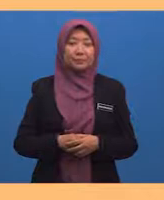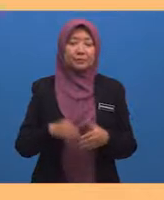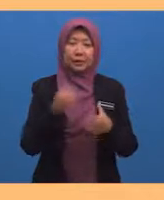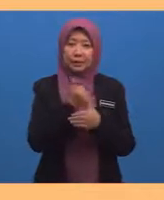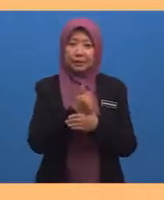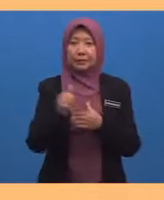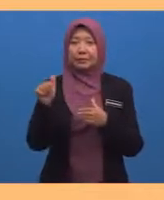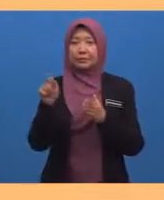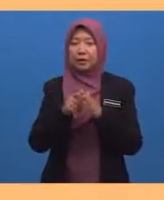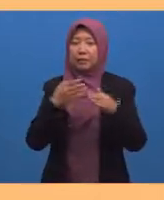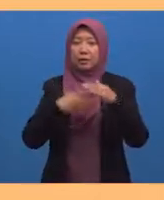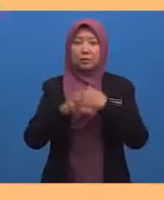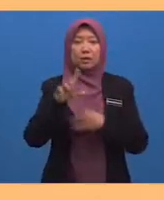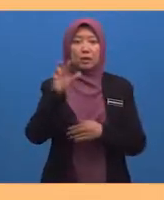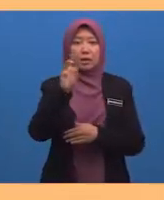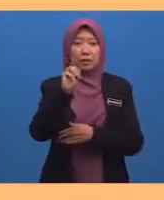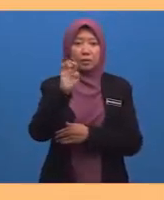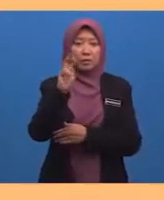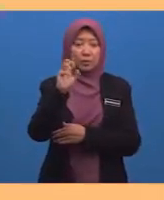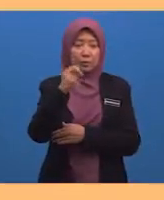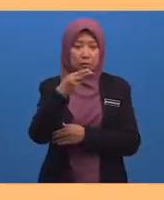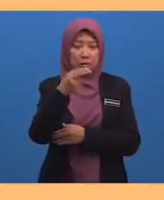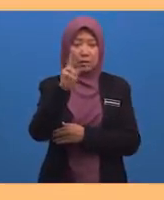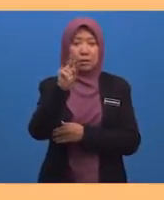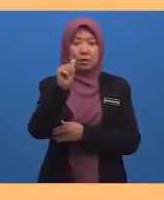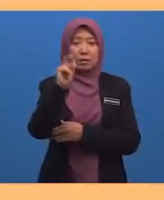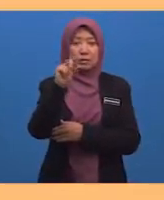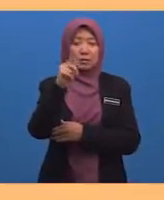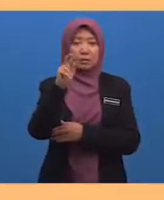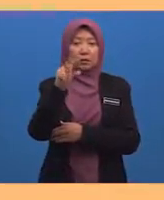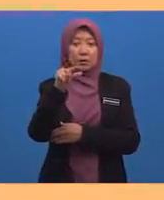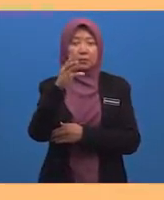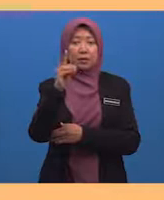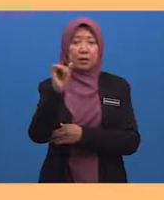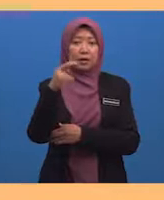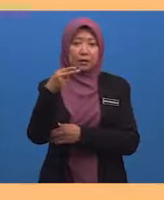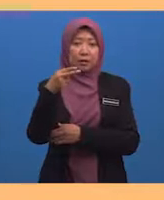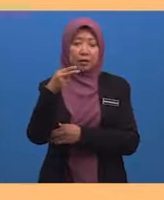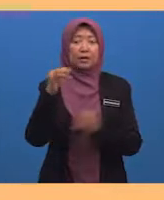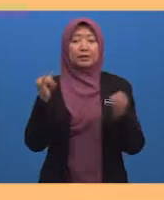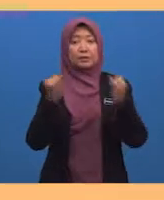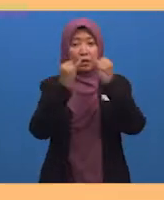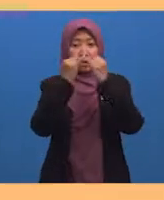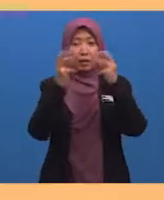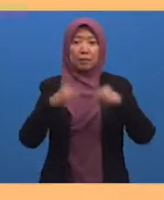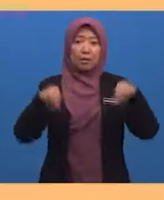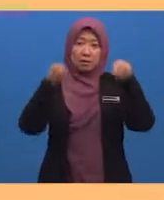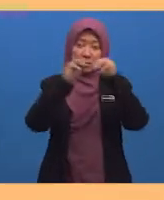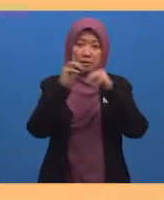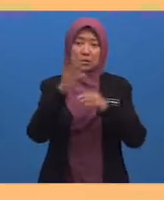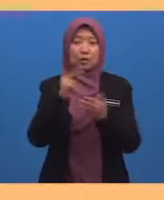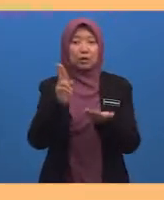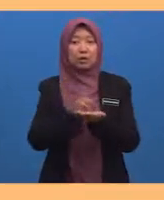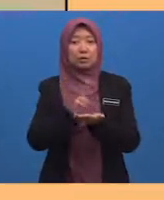Antaranya termasuklah munasah, rangkang, dayah, istana, masjid dan